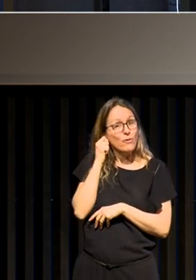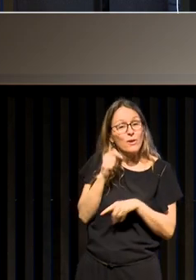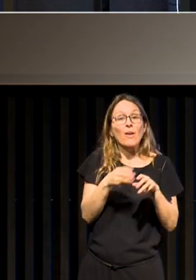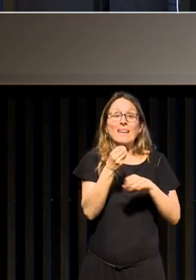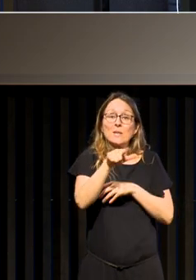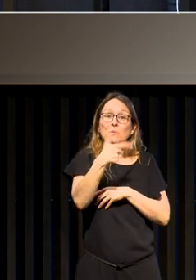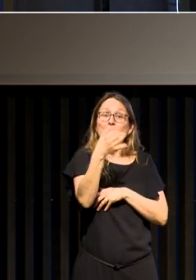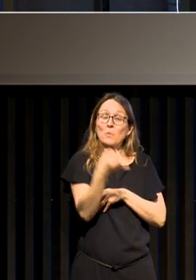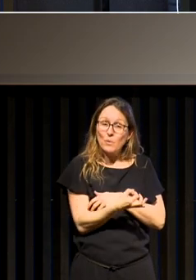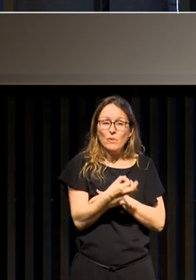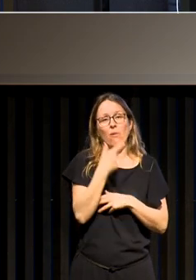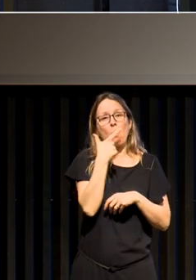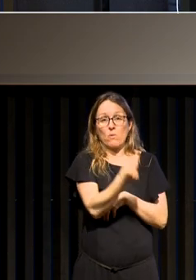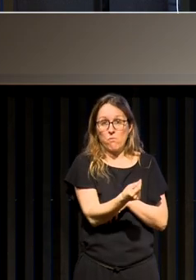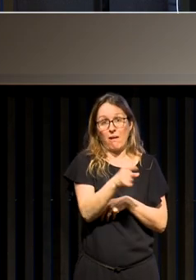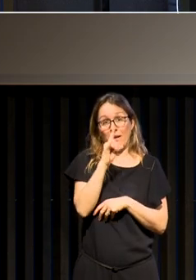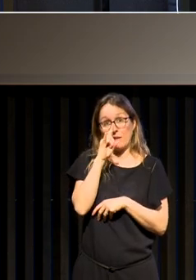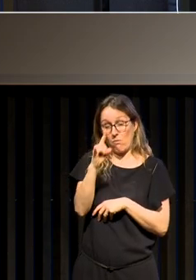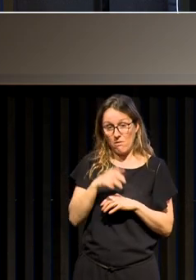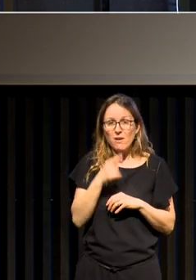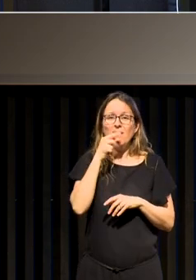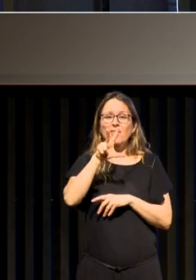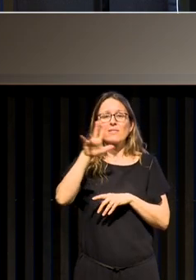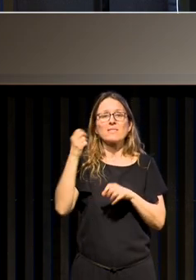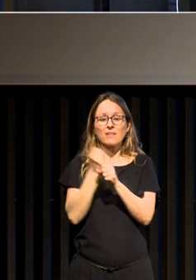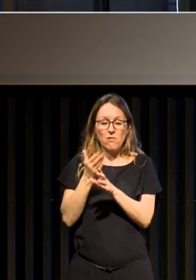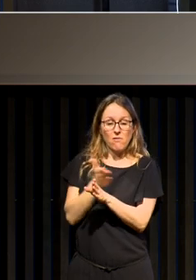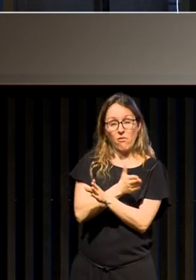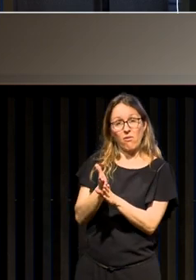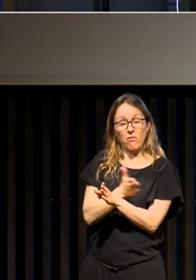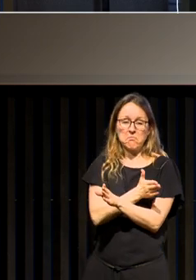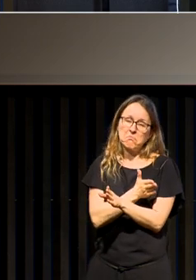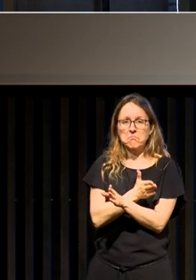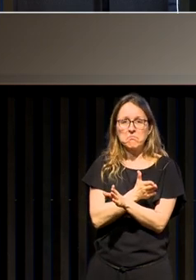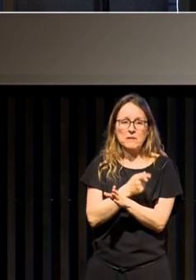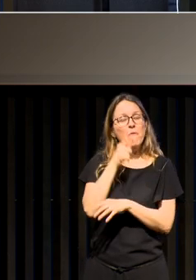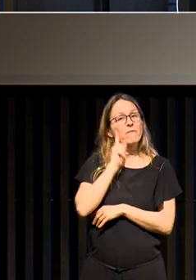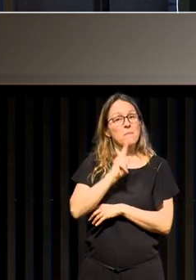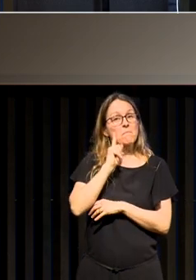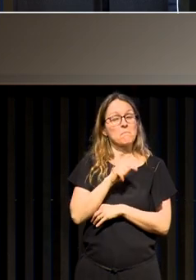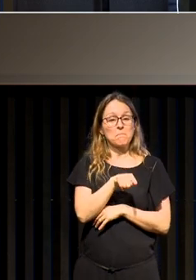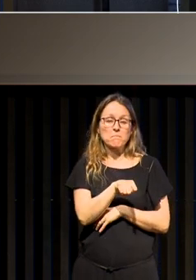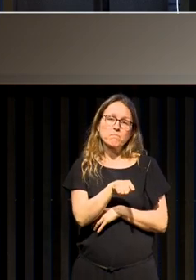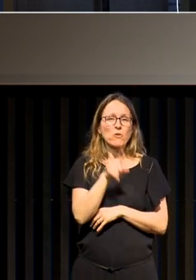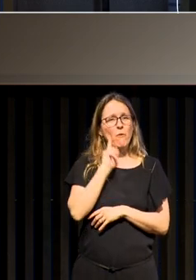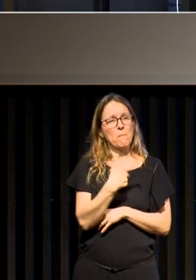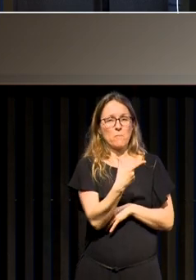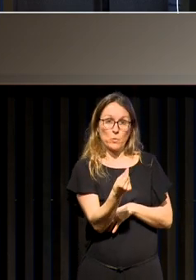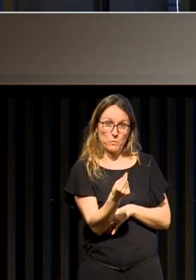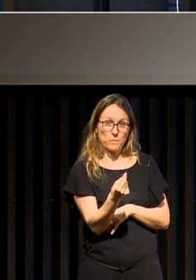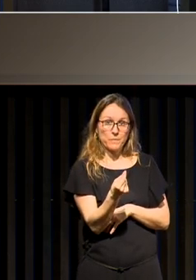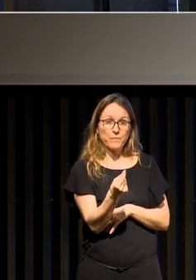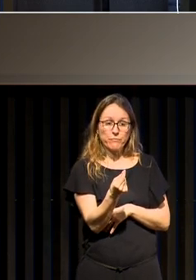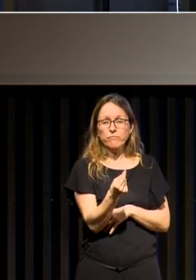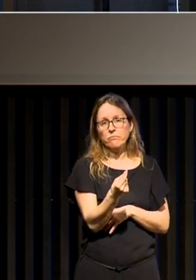hétérosexuel. Donc on voit que avant 35 ans, ce sont surtout des femmes en couple